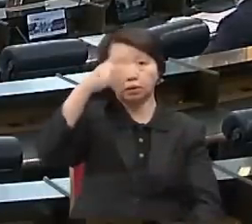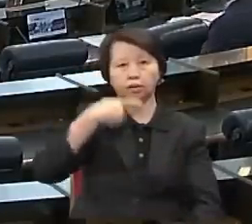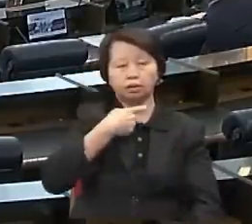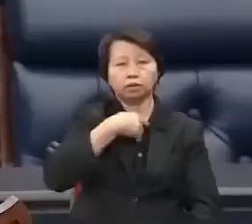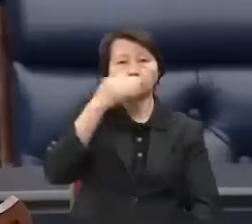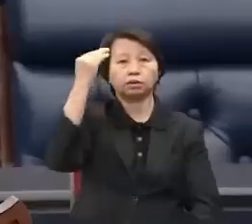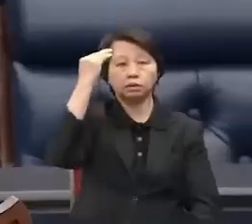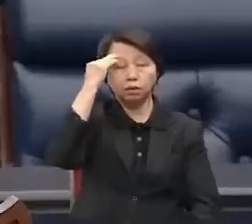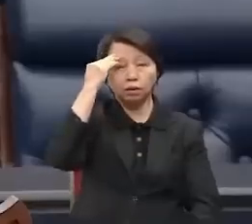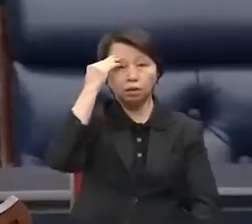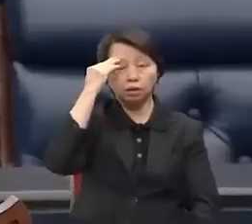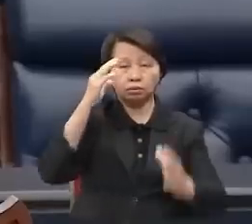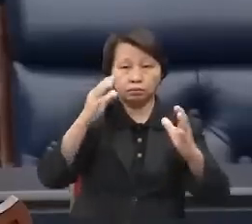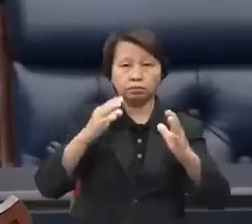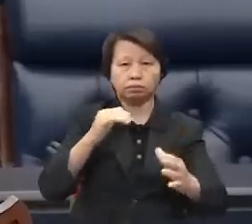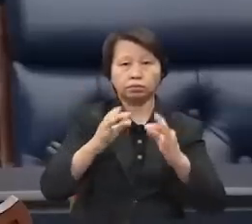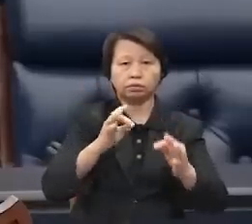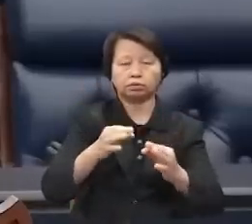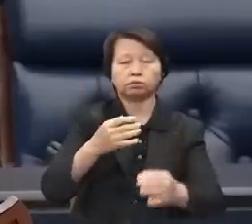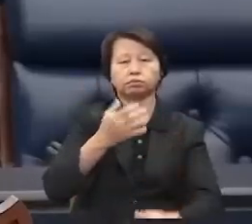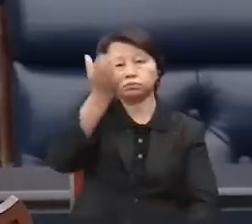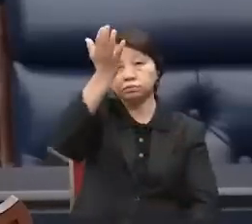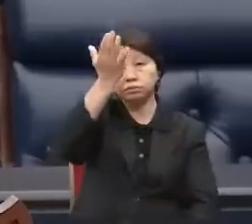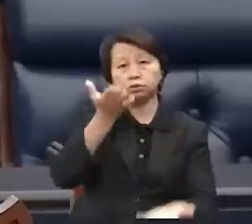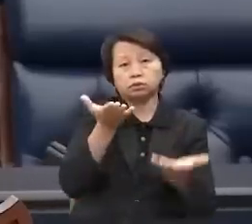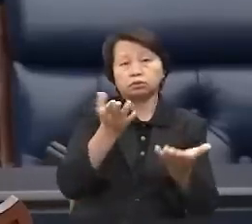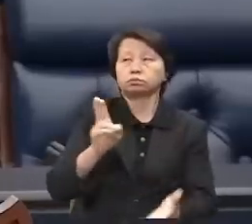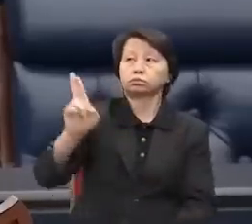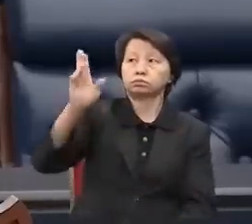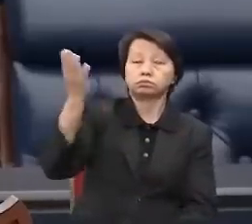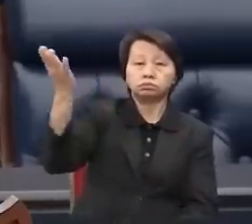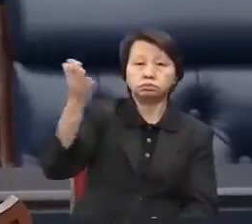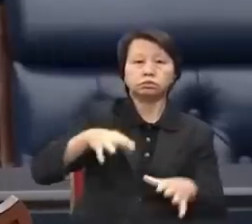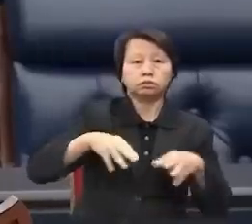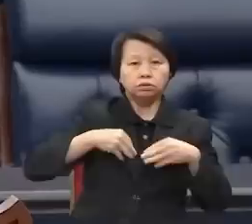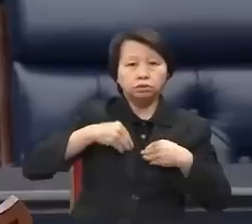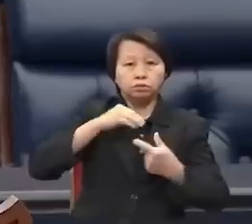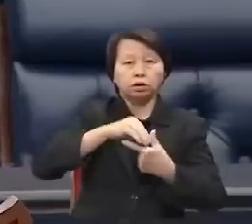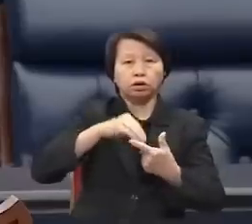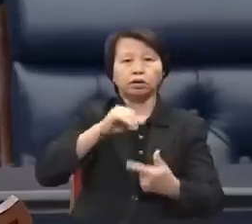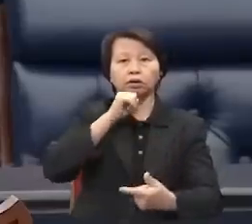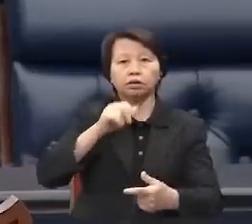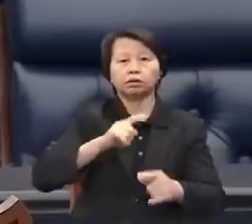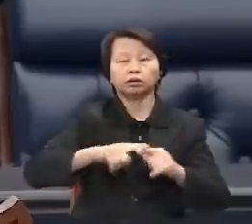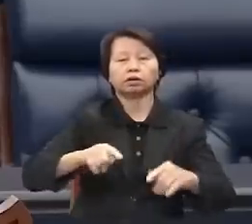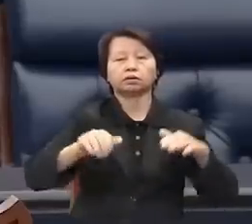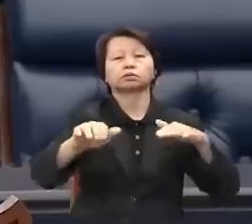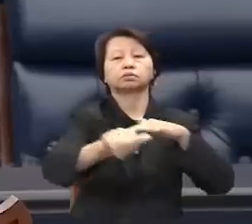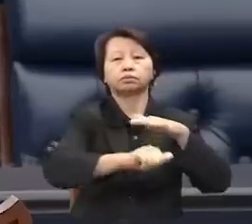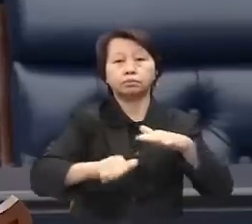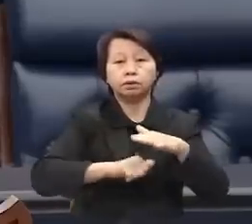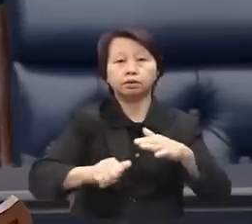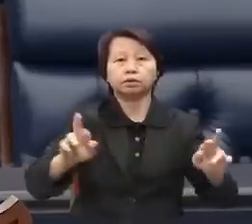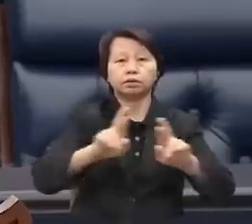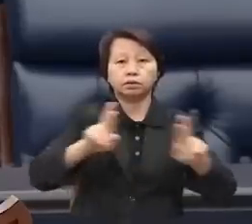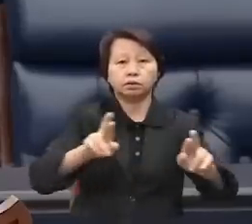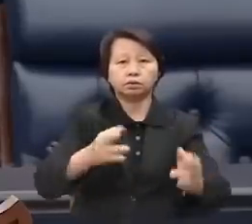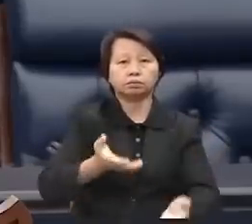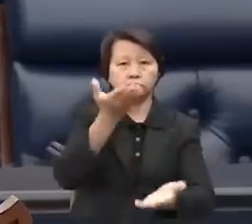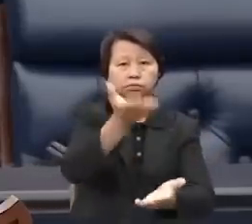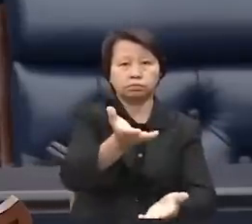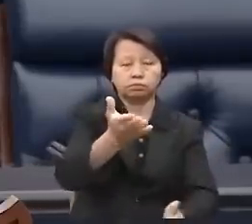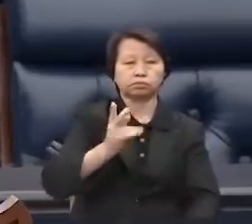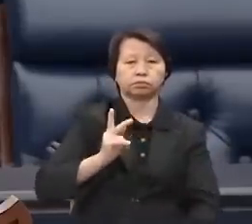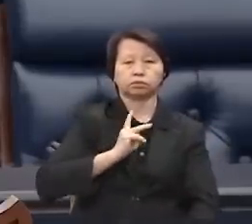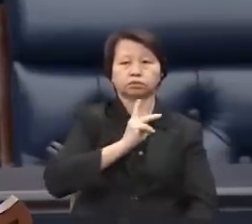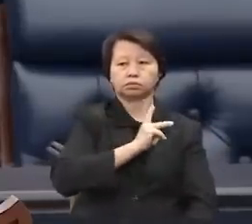tahu prosedur, walaupun kisah pada tuanku, terpulang pada tuanku nak pakai atau tidak. Tapi basicnya ialah disediakan dan dibentang dalam